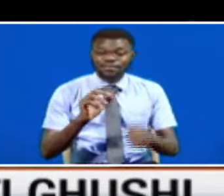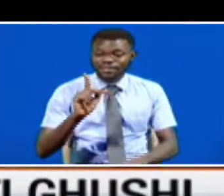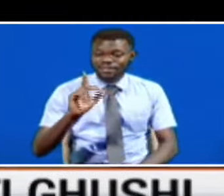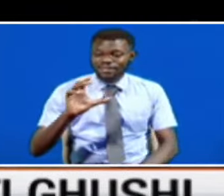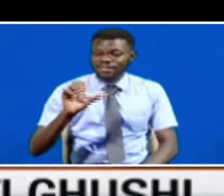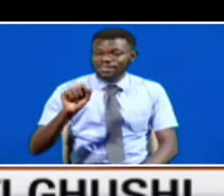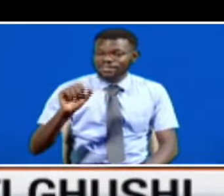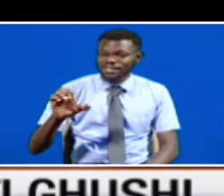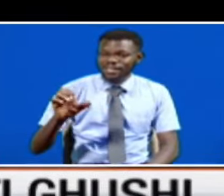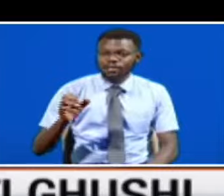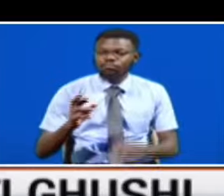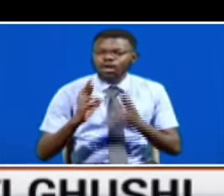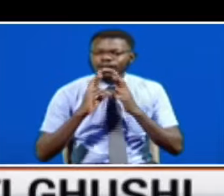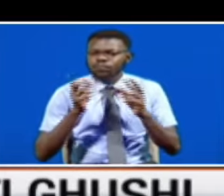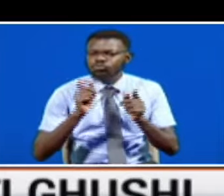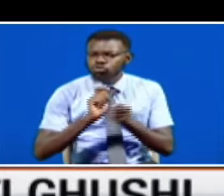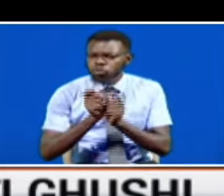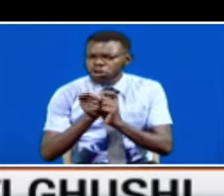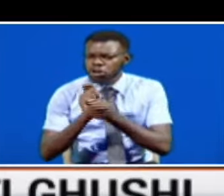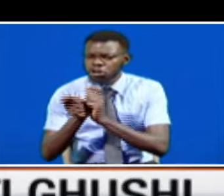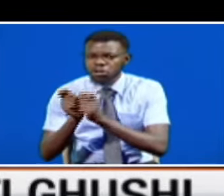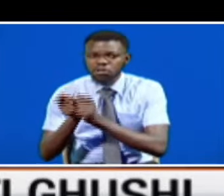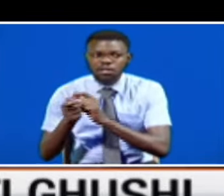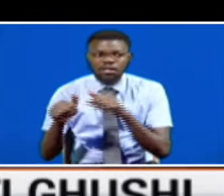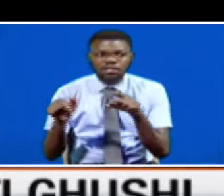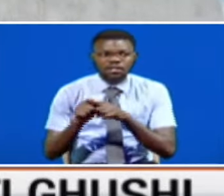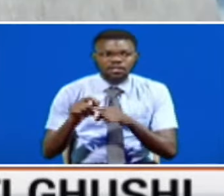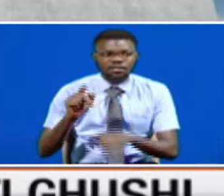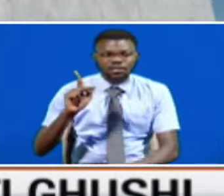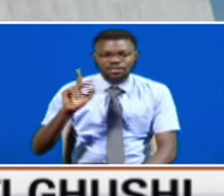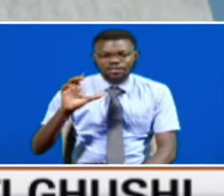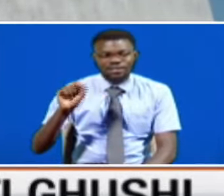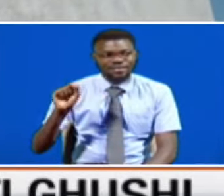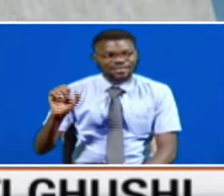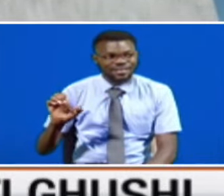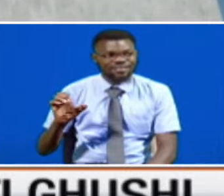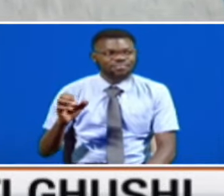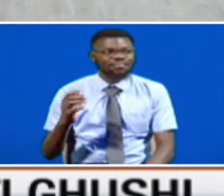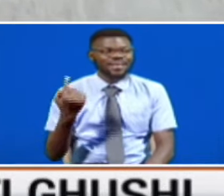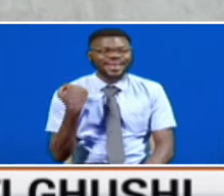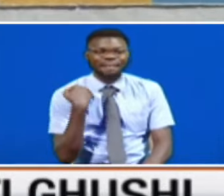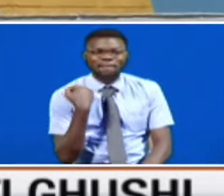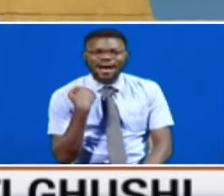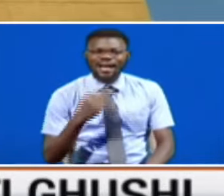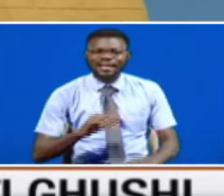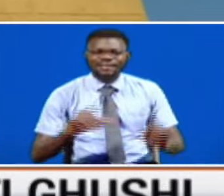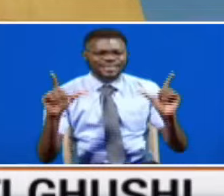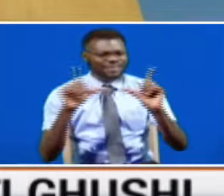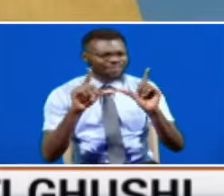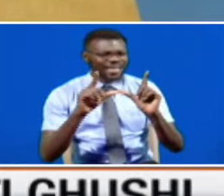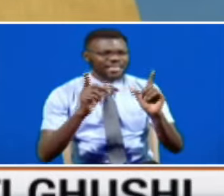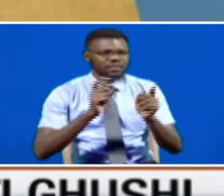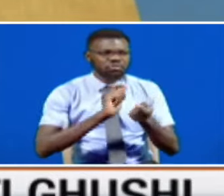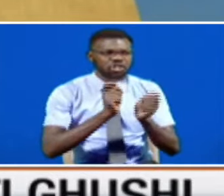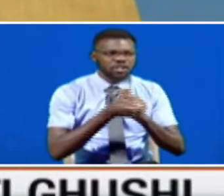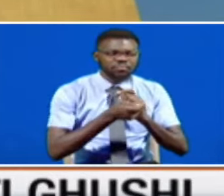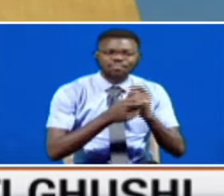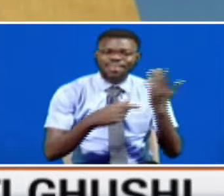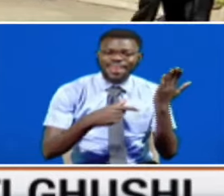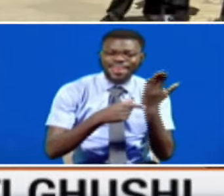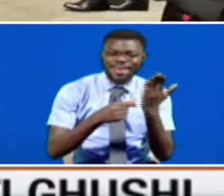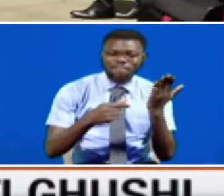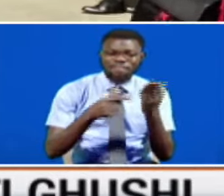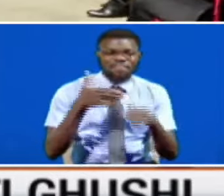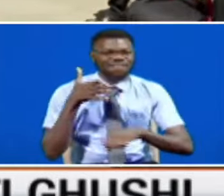KCSE, kughushi vyeti vyenyewe vya KCSE, nambari za vyeti kutolingana, majina bandia kwenye